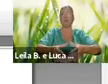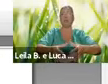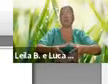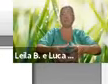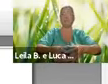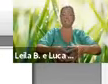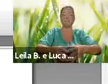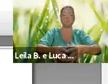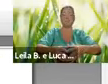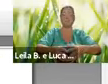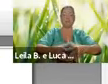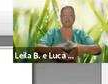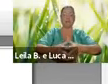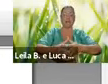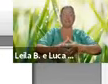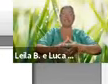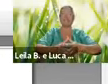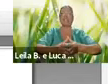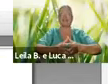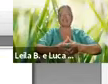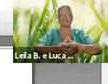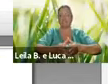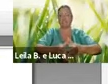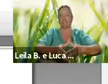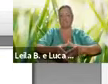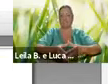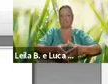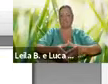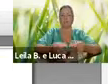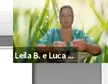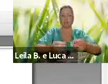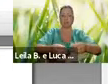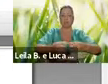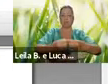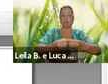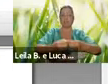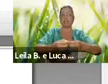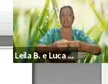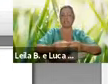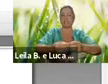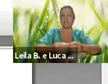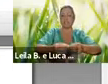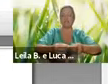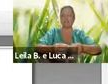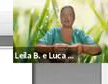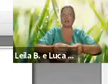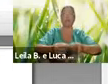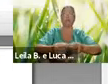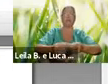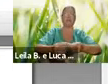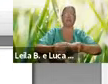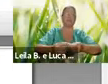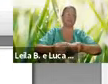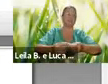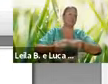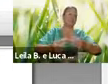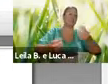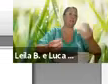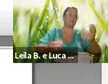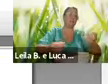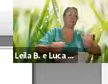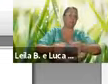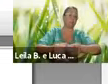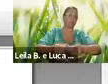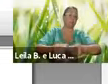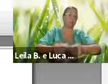siamo ben addestrati. Perché quando siamo ben addestrati, beh, siamo